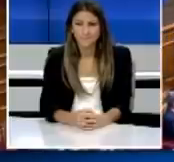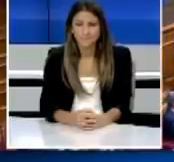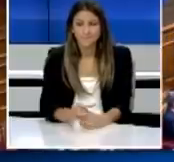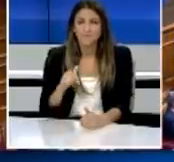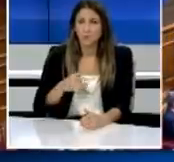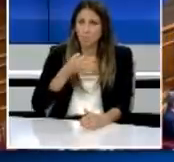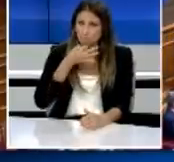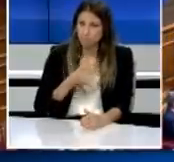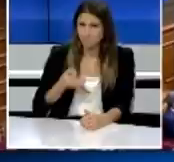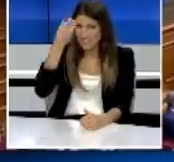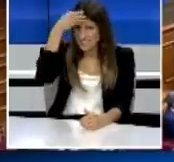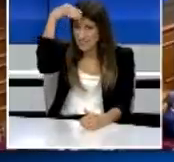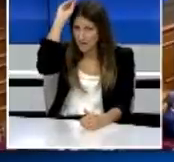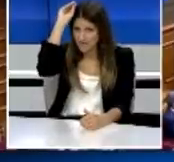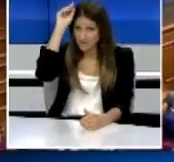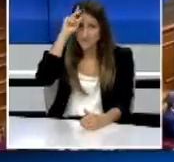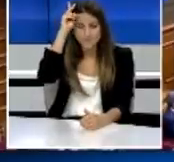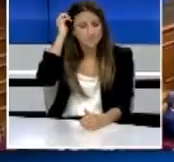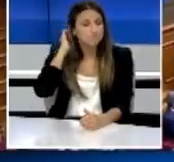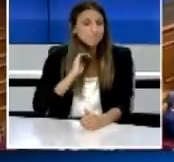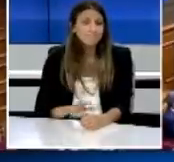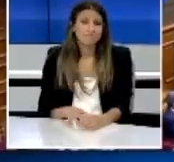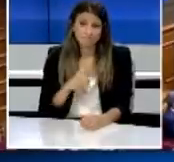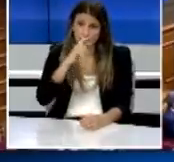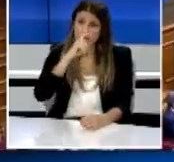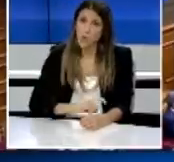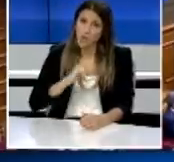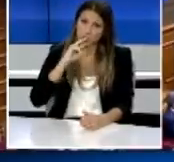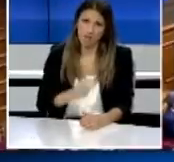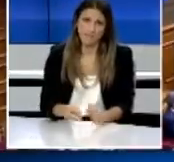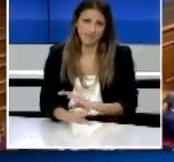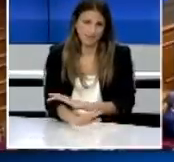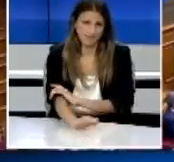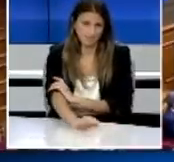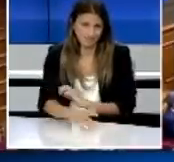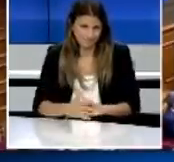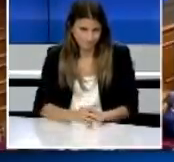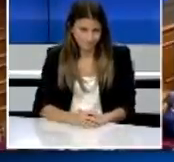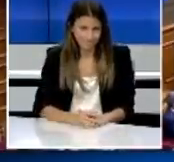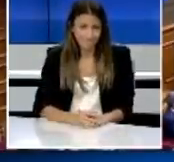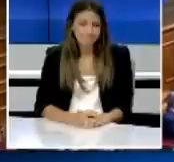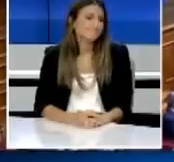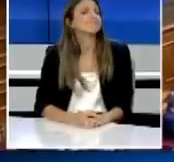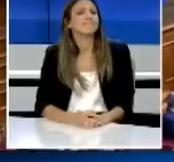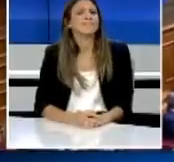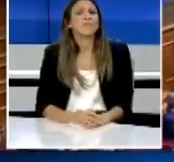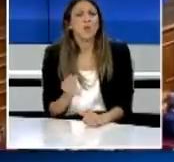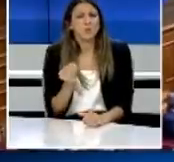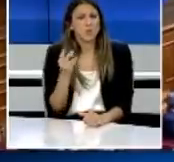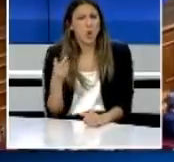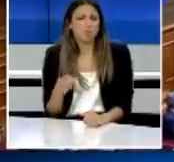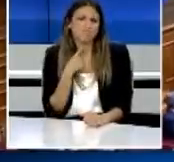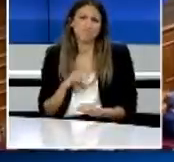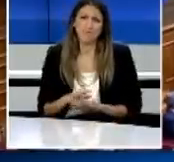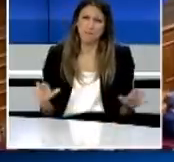Ευχαριστώ κύριε Πρόεδρε. Δεν μπορώ παρά να απαντήσω στην κυρία Γερματά. Όχι στο ίδιο τόνο και στο ίδιο ύφος,